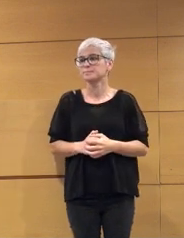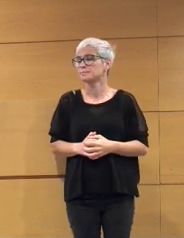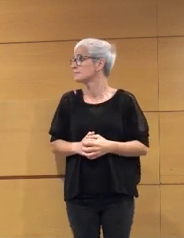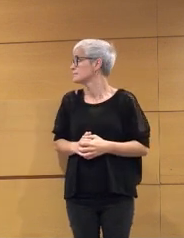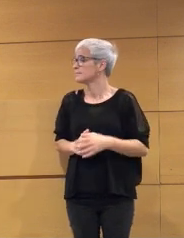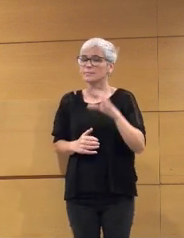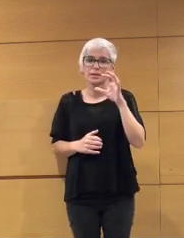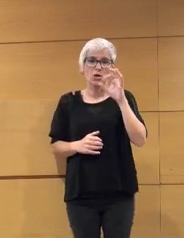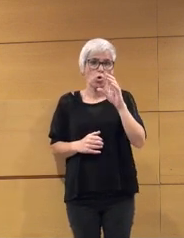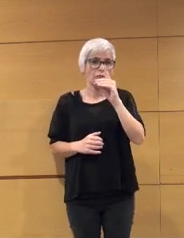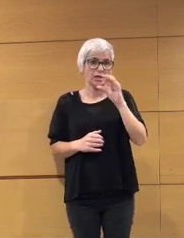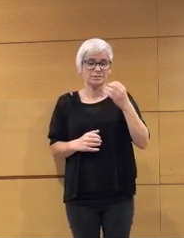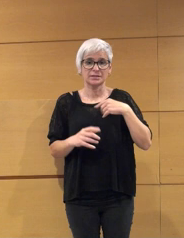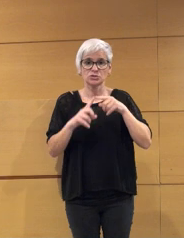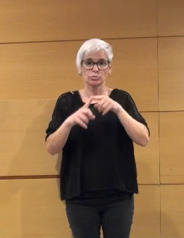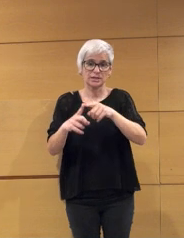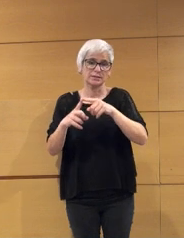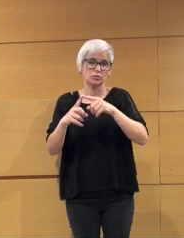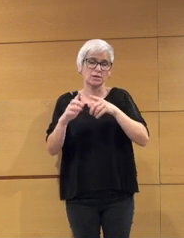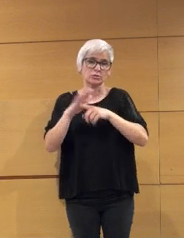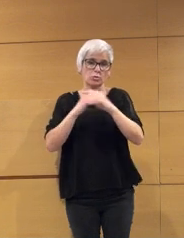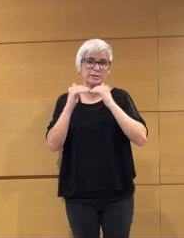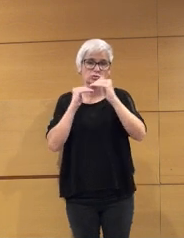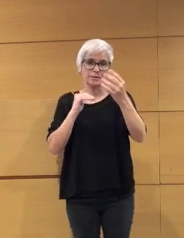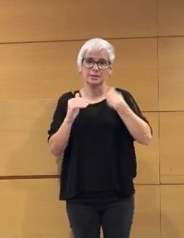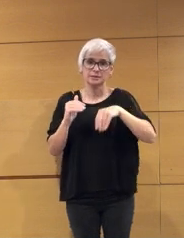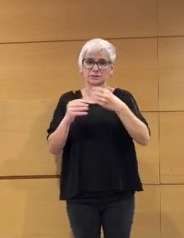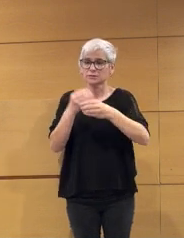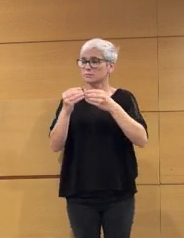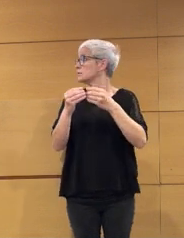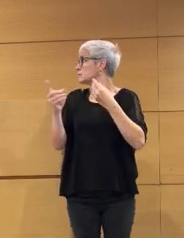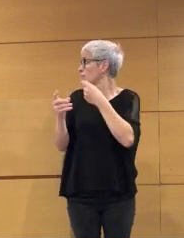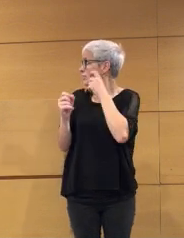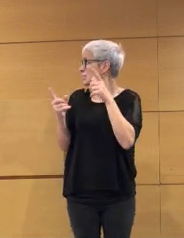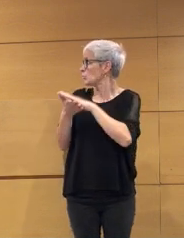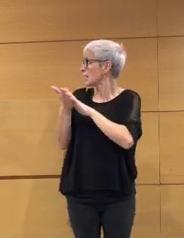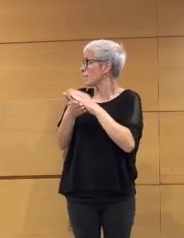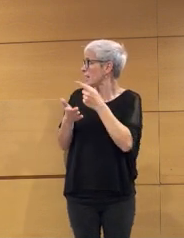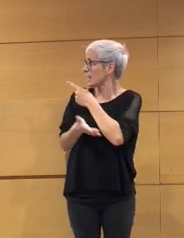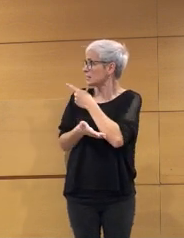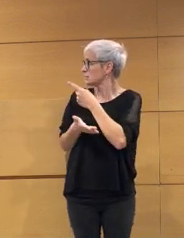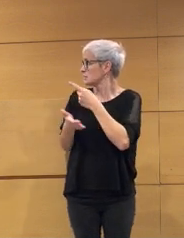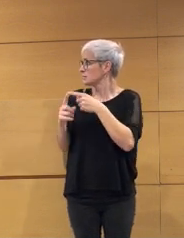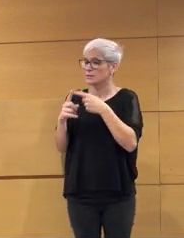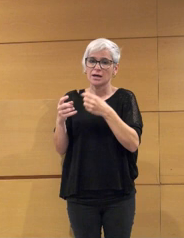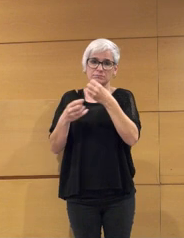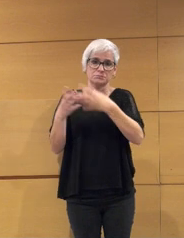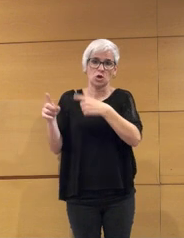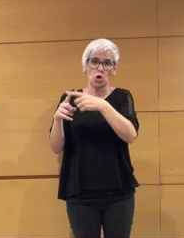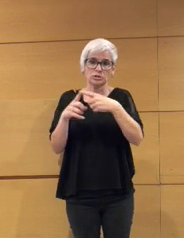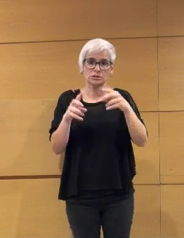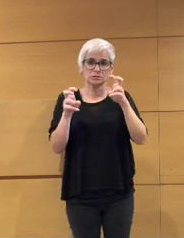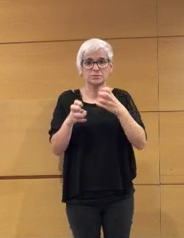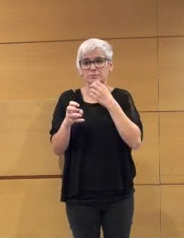ODS, els objectius, aquesta agenda 2030, fixeu-vos que ens parlen de diverses coses com una educació